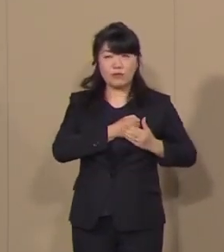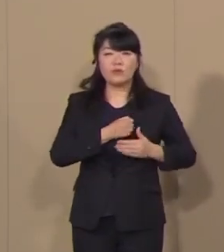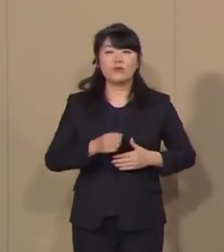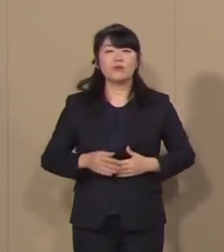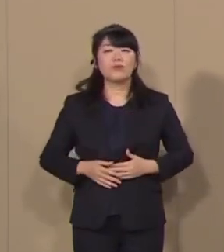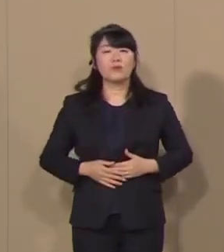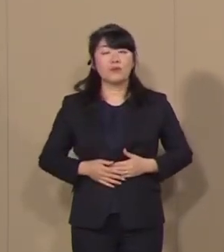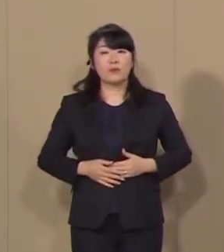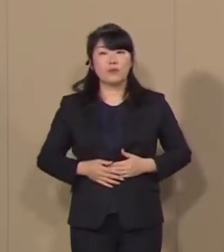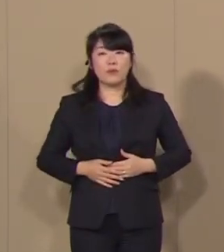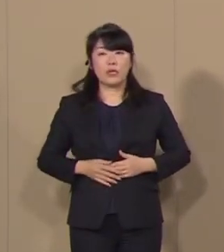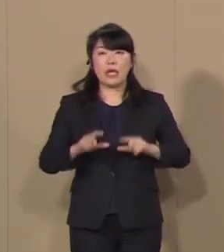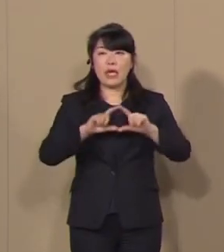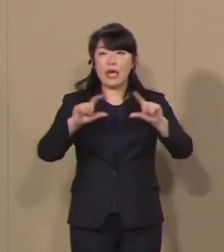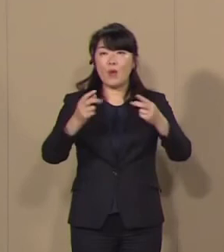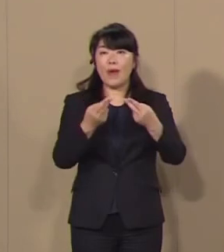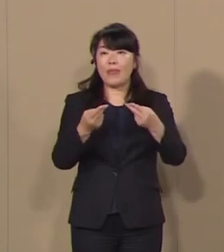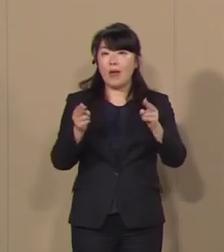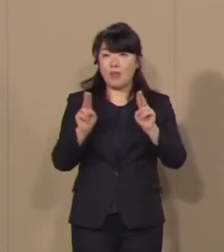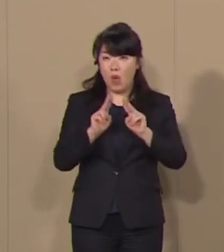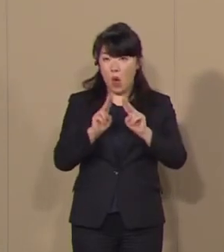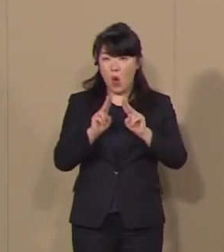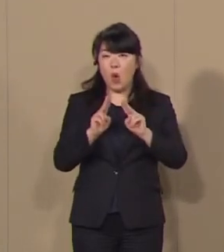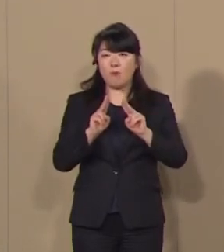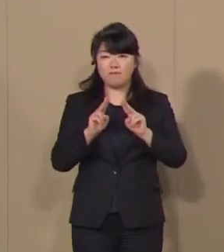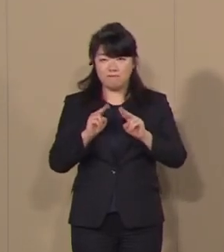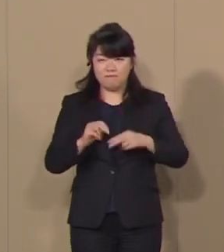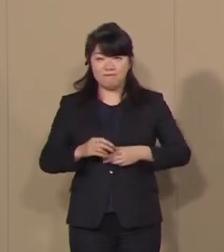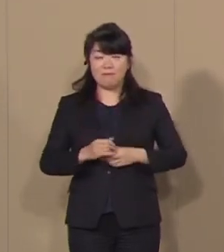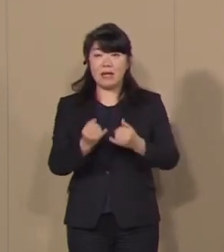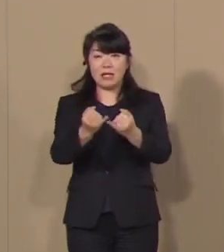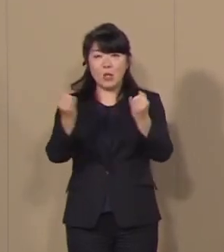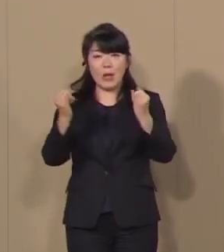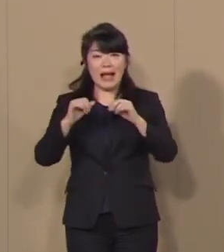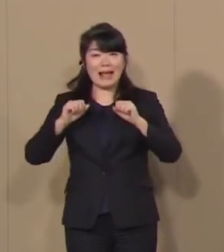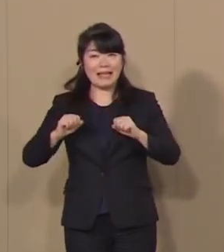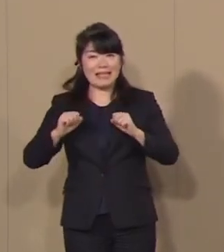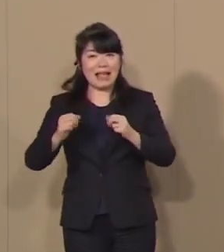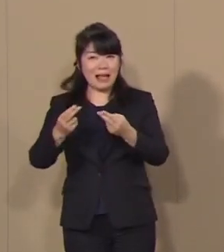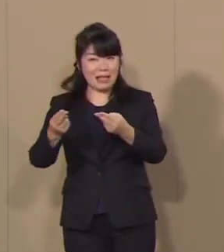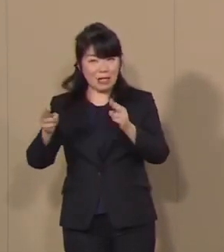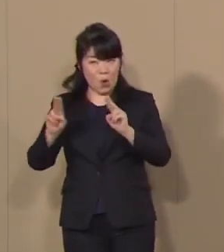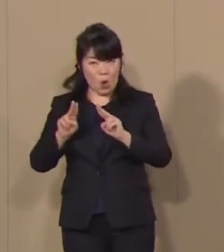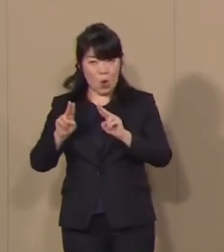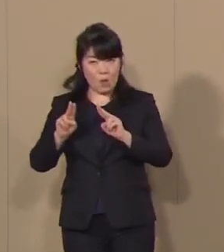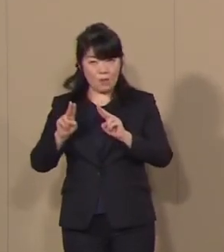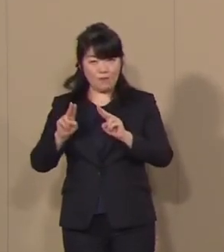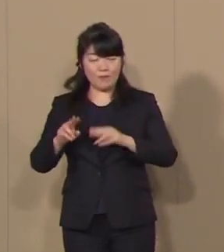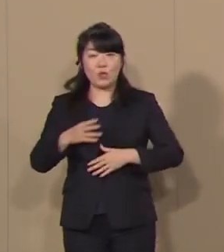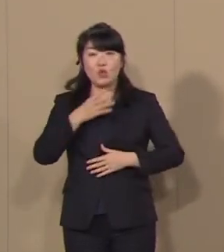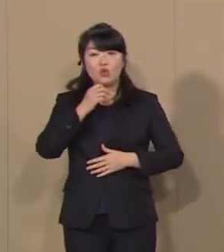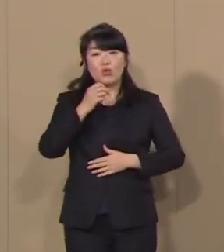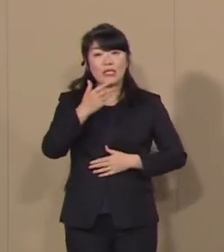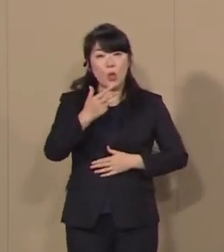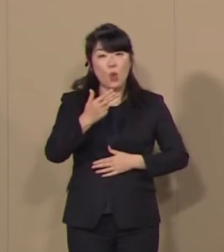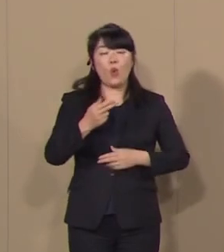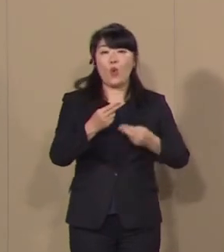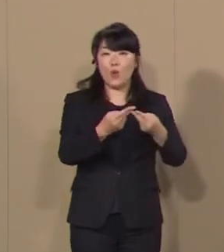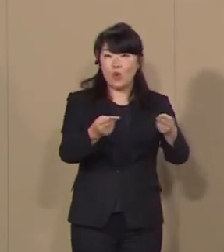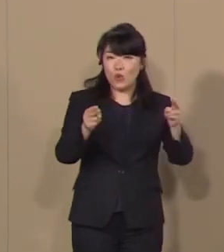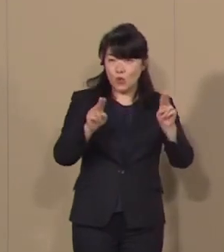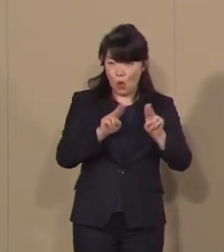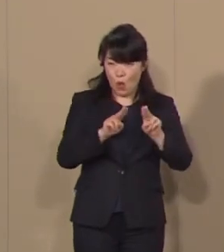ます平和のせい党社民党女性が元気な社民党福祉の